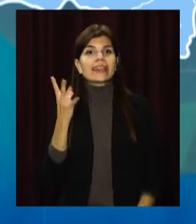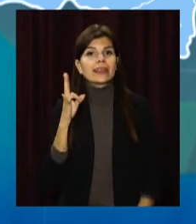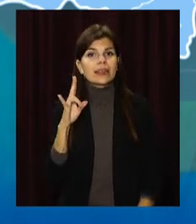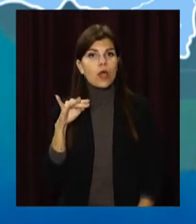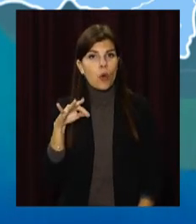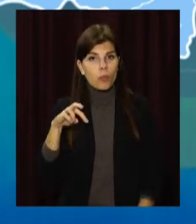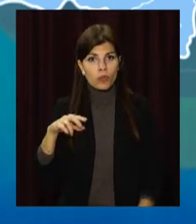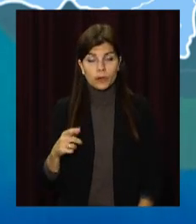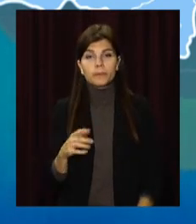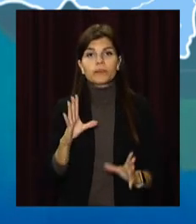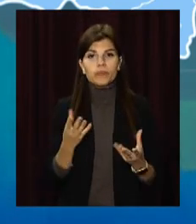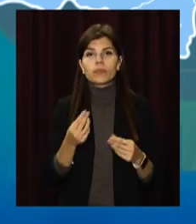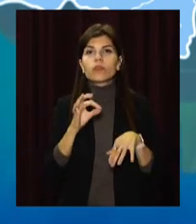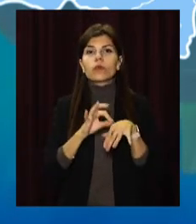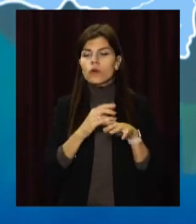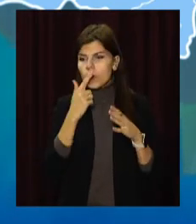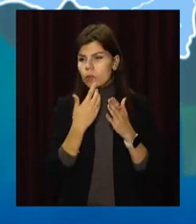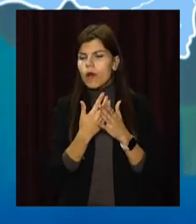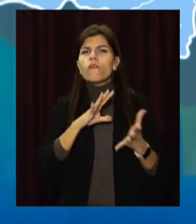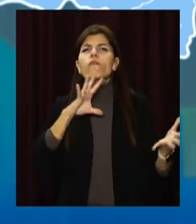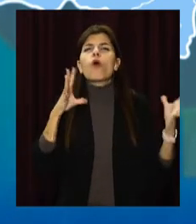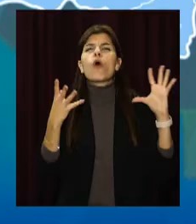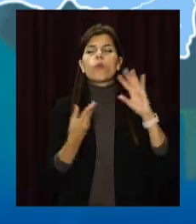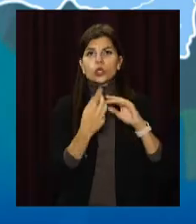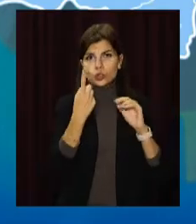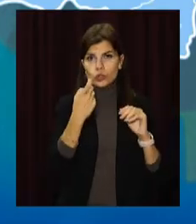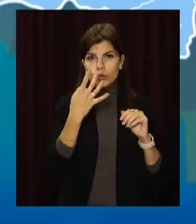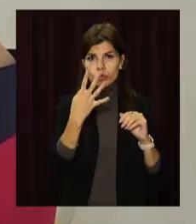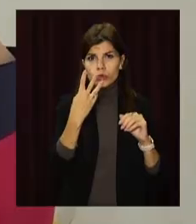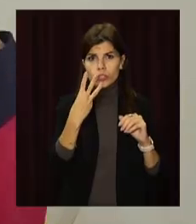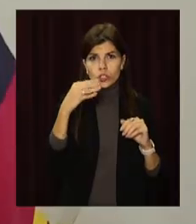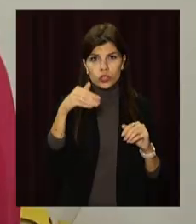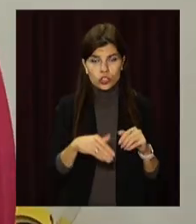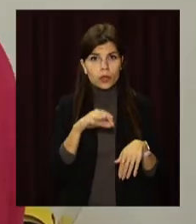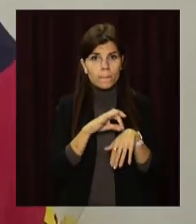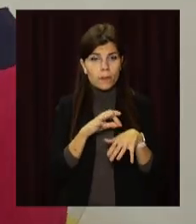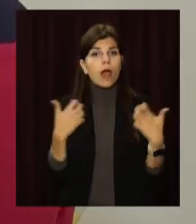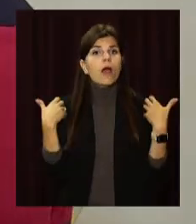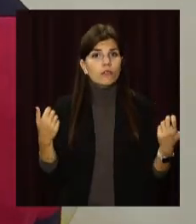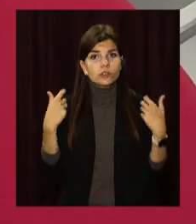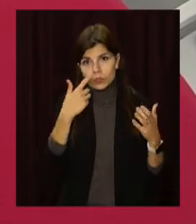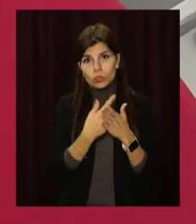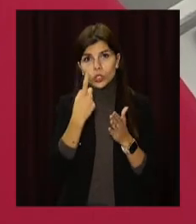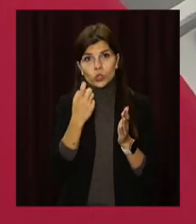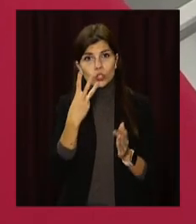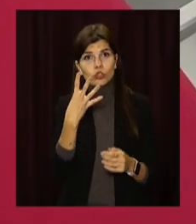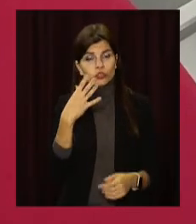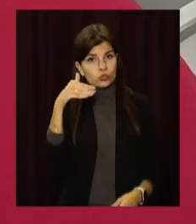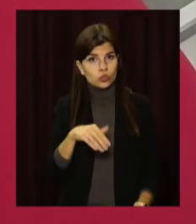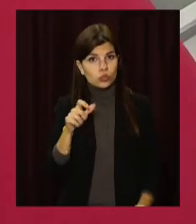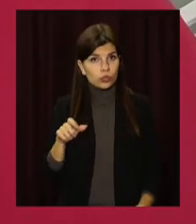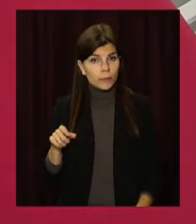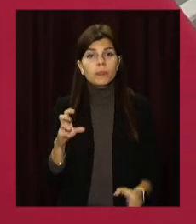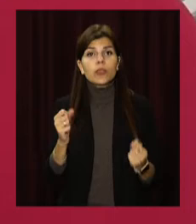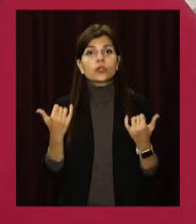Загалом за час пандемії в регіоні захворіли понад 143 тисячі мешканців. Подолали хворобу більш ніж 134 тисячі.